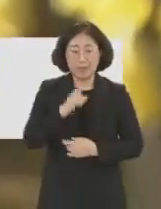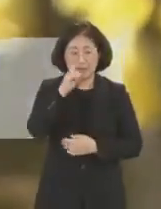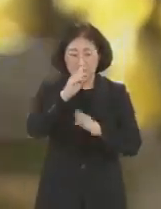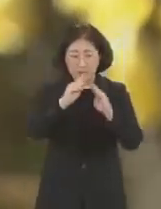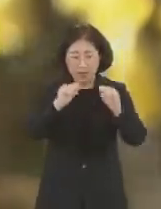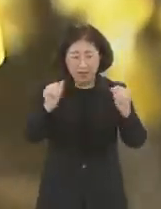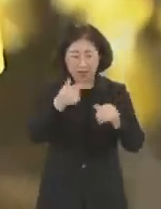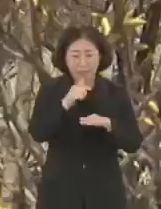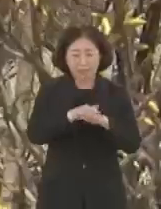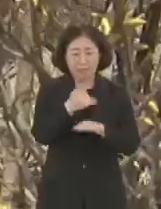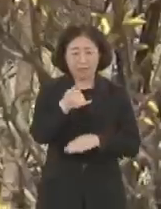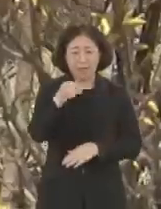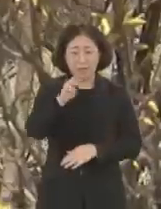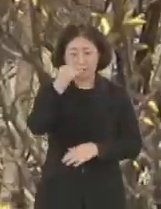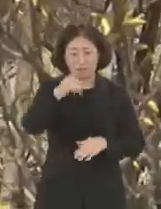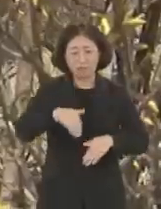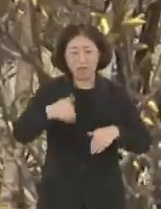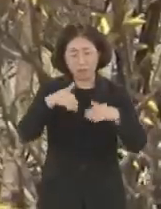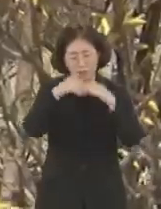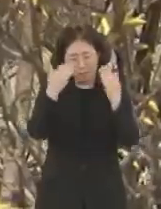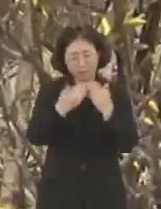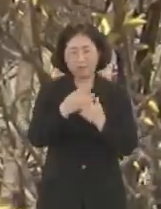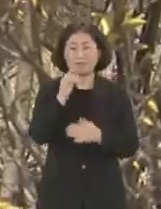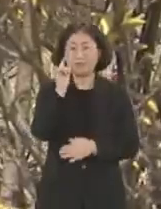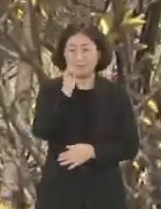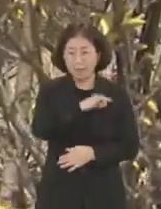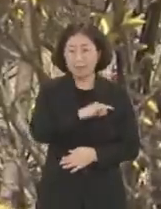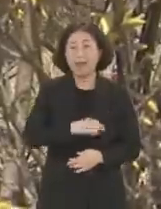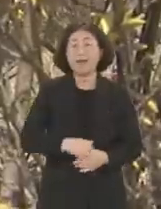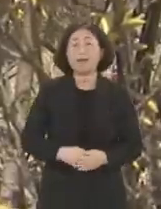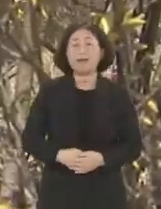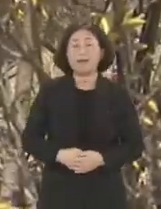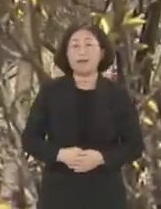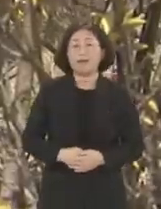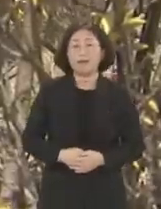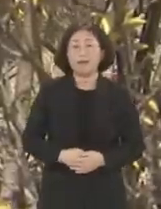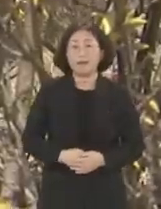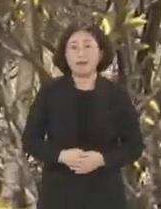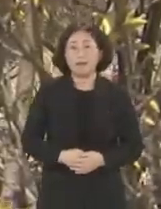미세먼지 농도는 대전과 세종 충남 모두 나쁨 수준이겠습니다